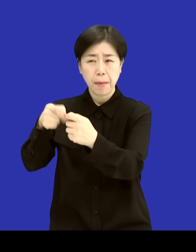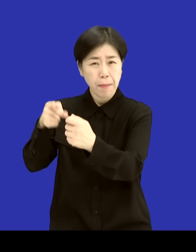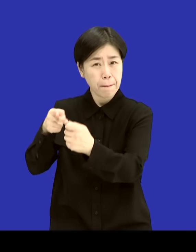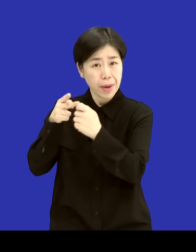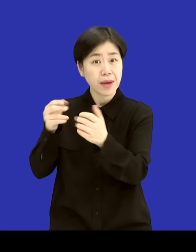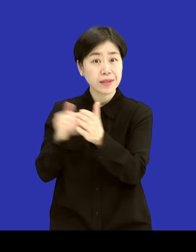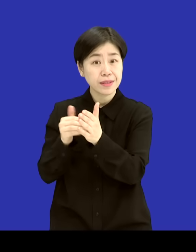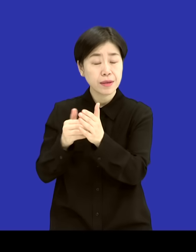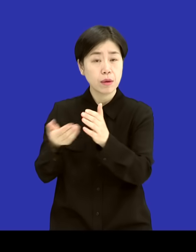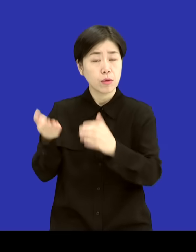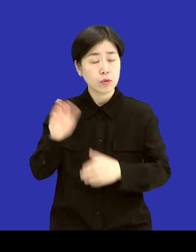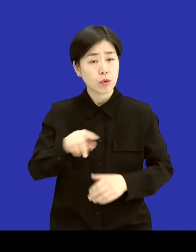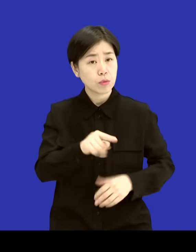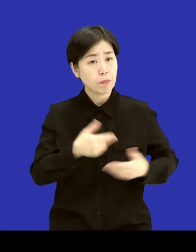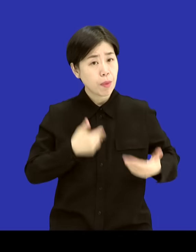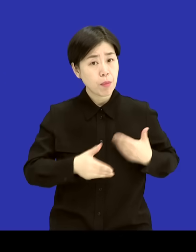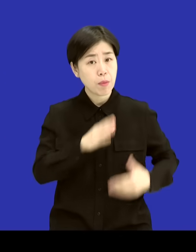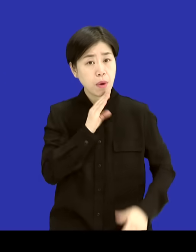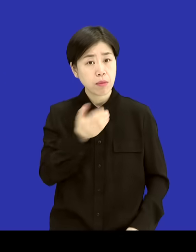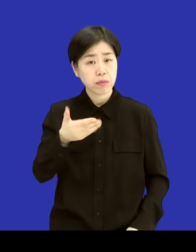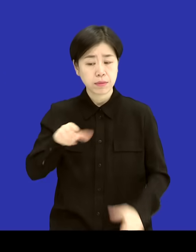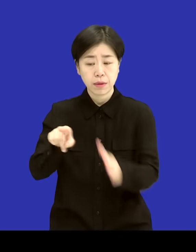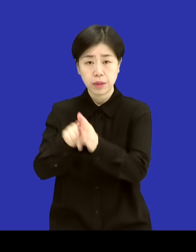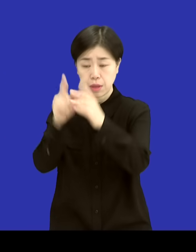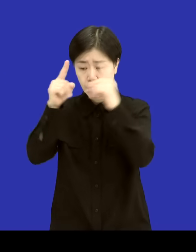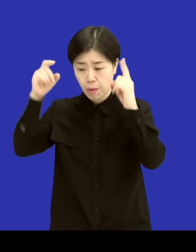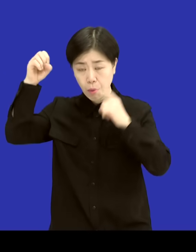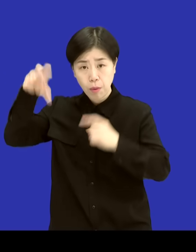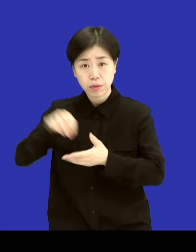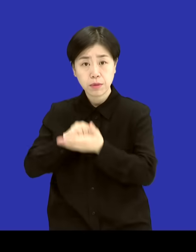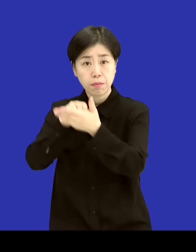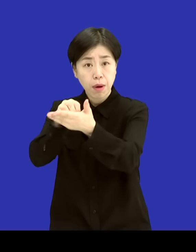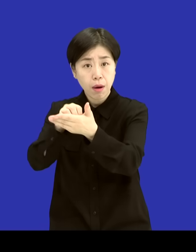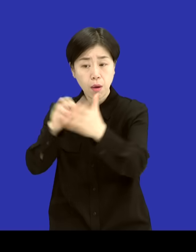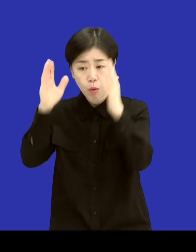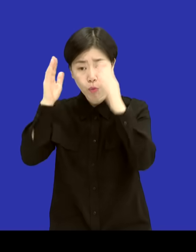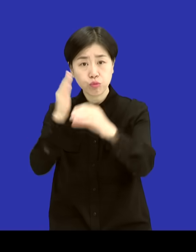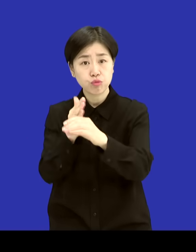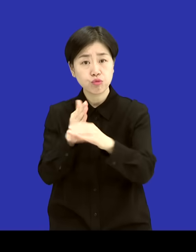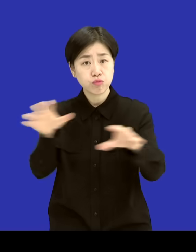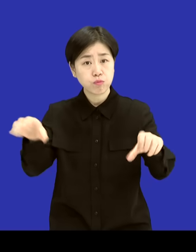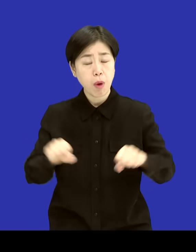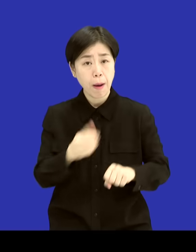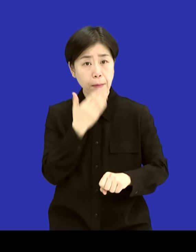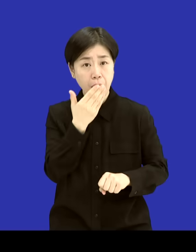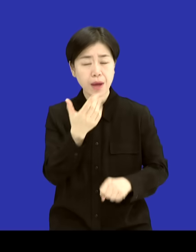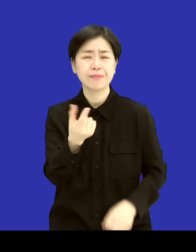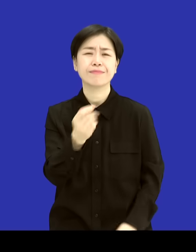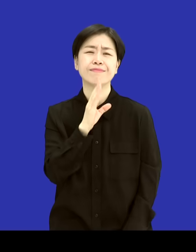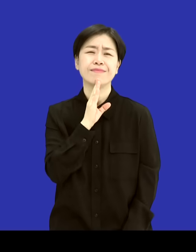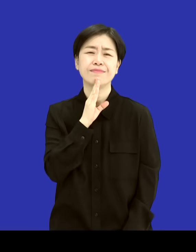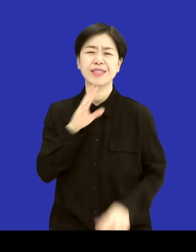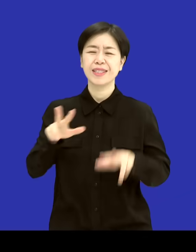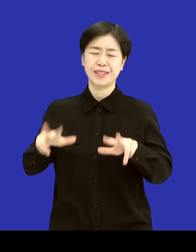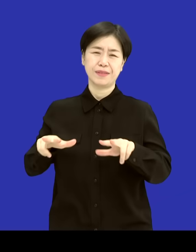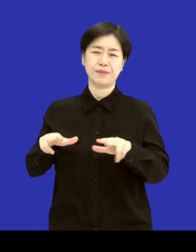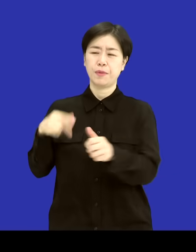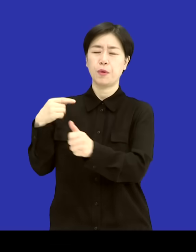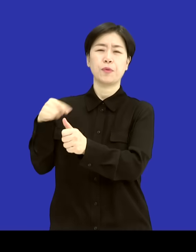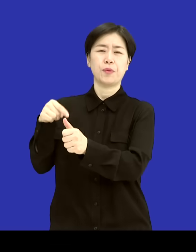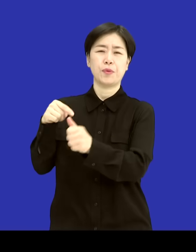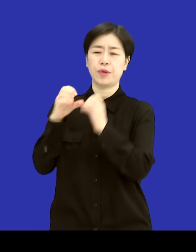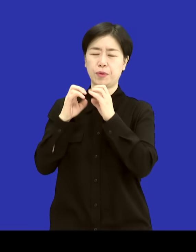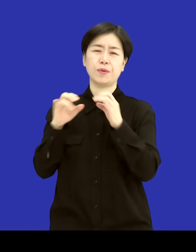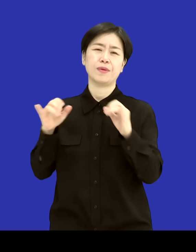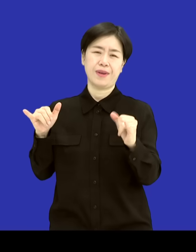들어보니까 신학대학원에서 신학을 네. 공부하고 계시더라고요. 네, 전도사님이신 거예요? 지금 어떻게 보면 교육 전도사처럼 예.